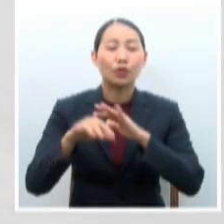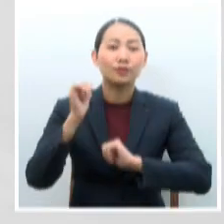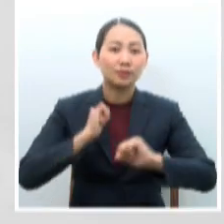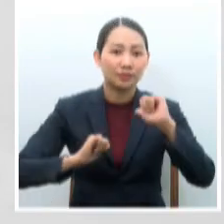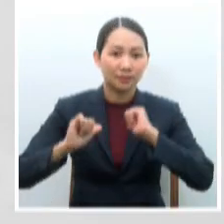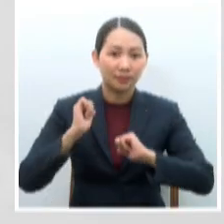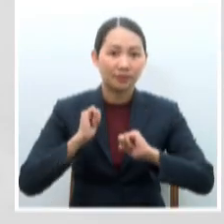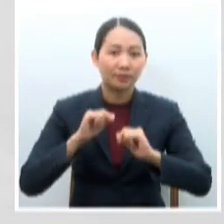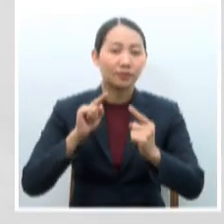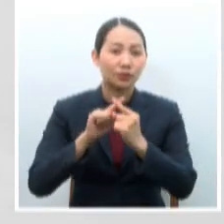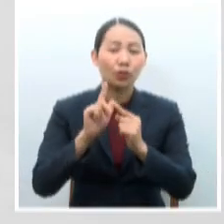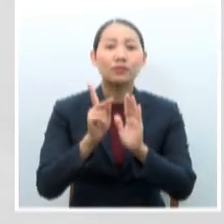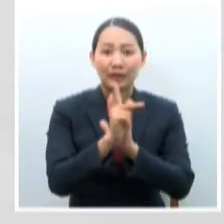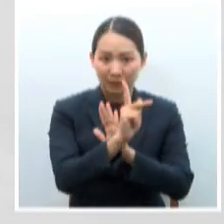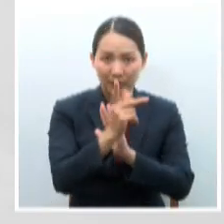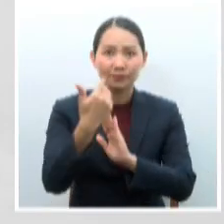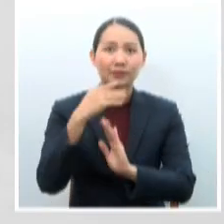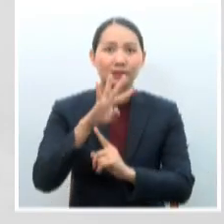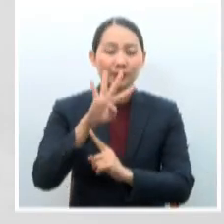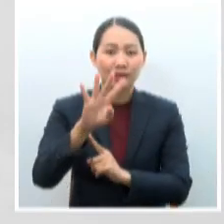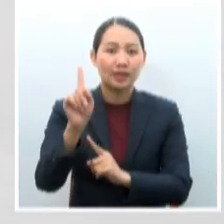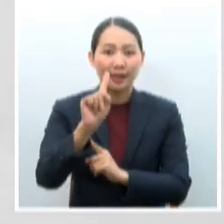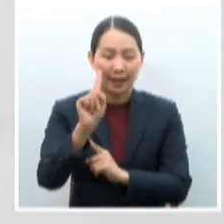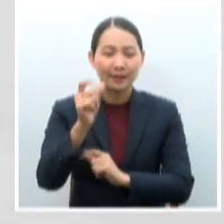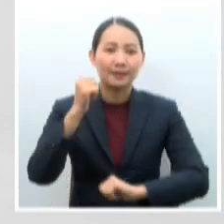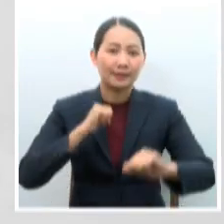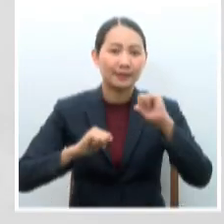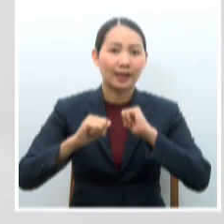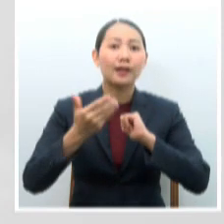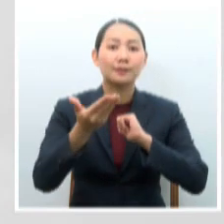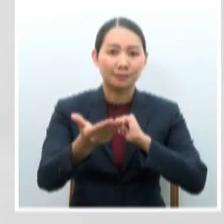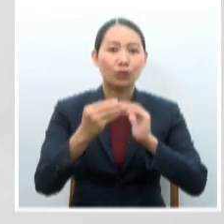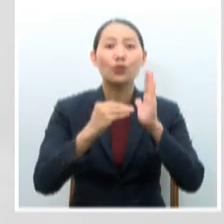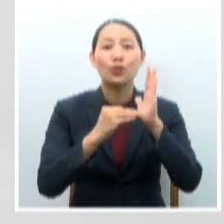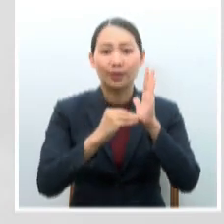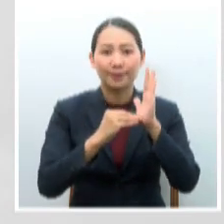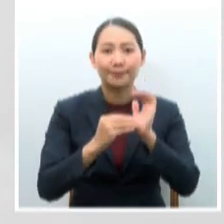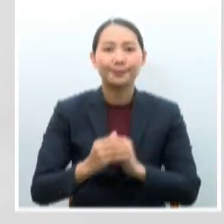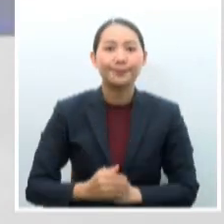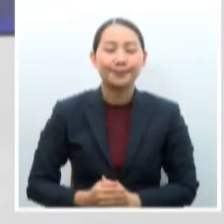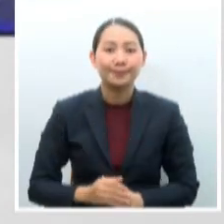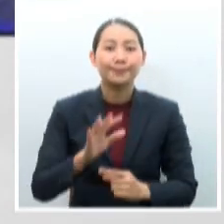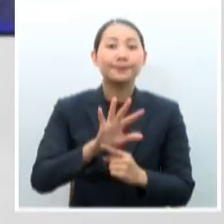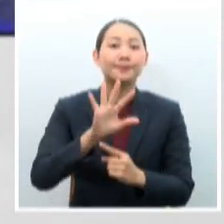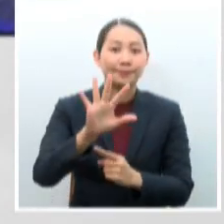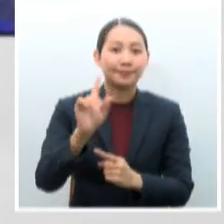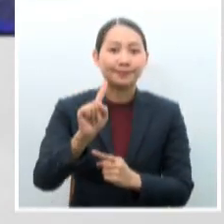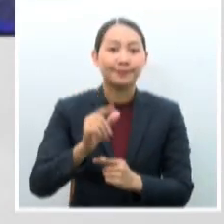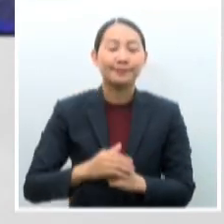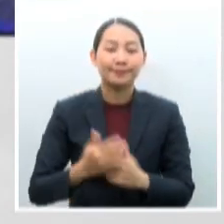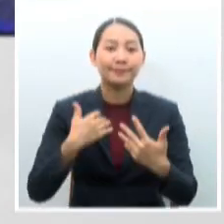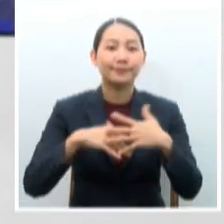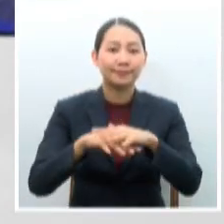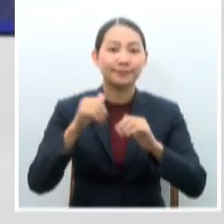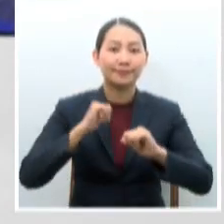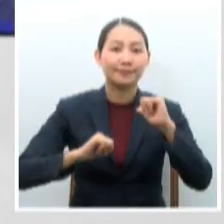ำหุ่นกับรายการปัญญาตลาดแตกณกรุงเทพมหานคร 5. ร่วมแสดงในกิจกรรม